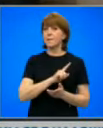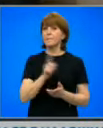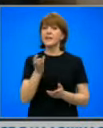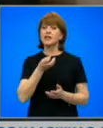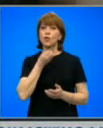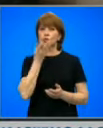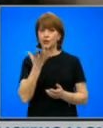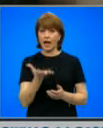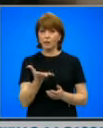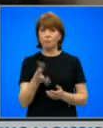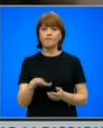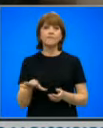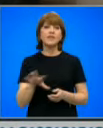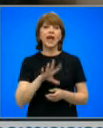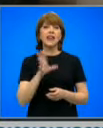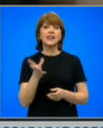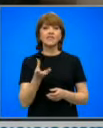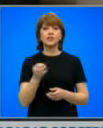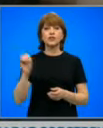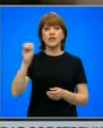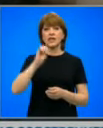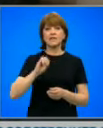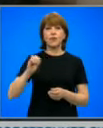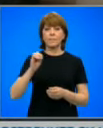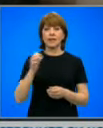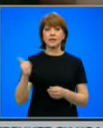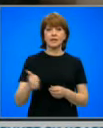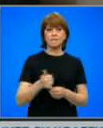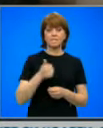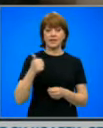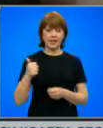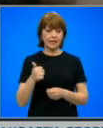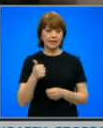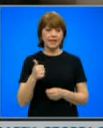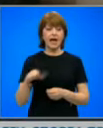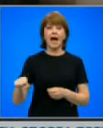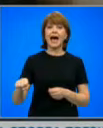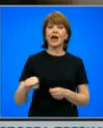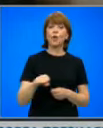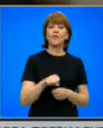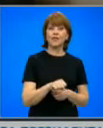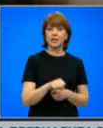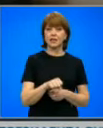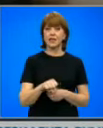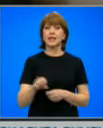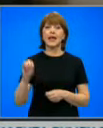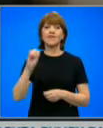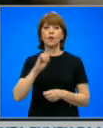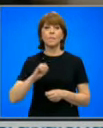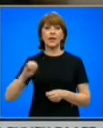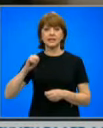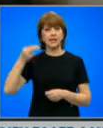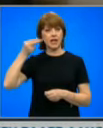случайно на всички европейски лидери, на ръководителите на европейските институции,